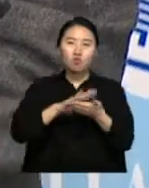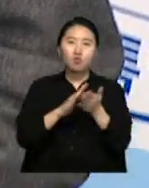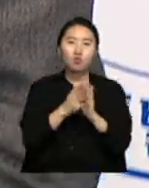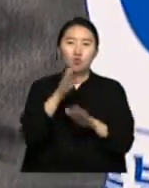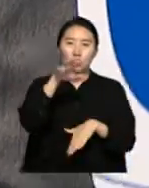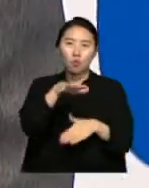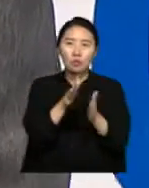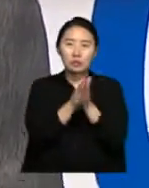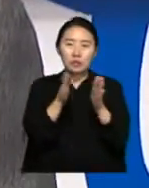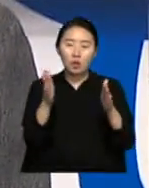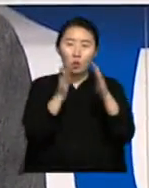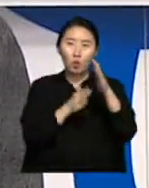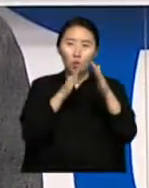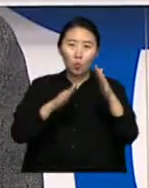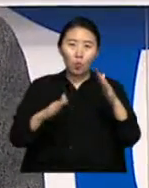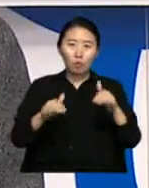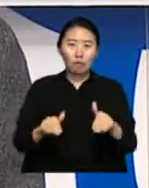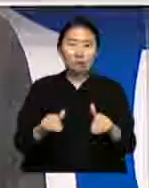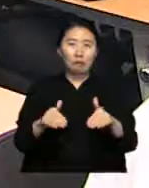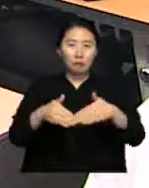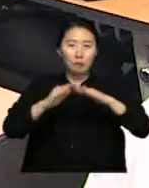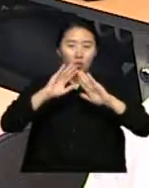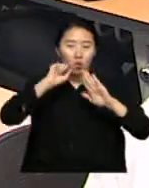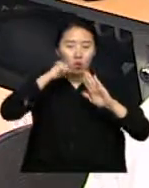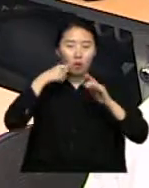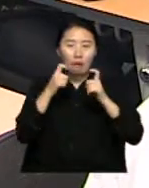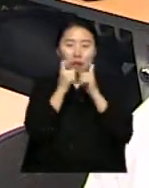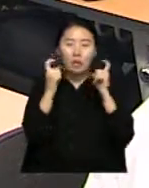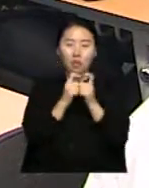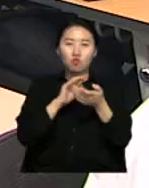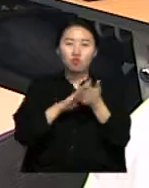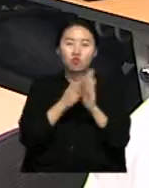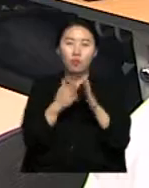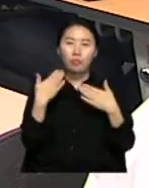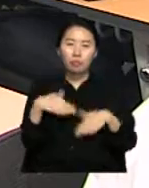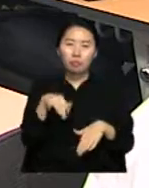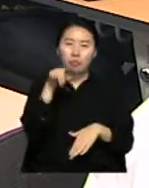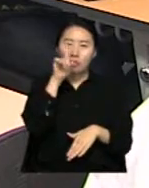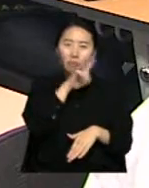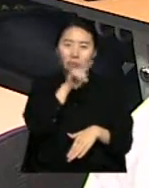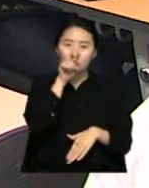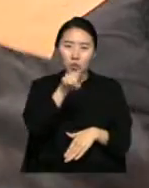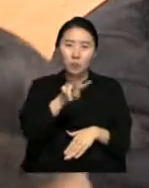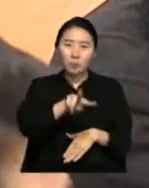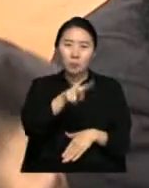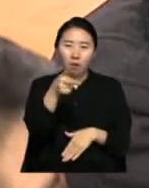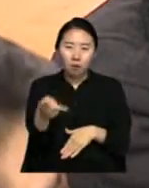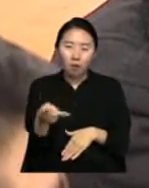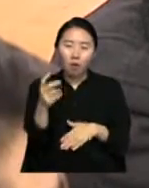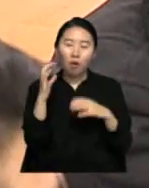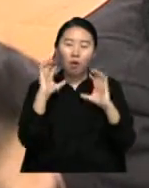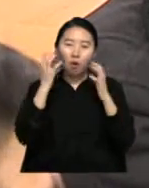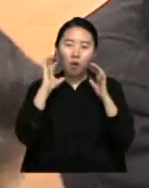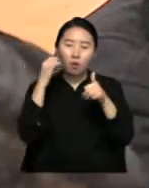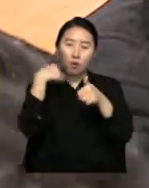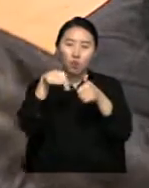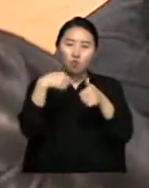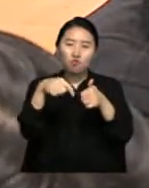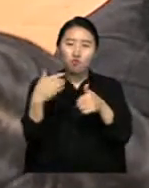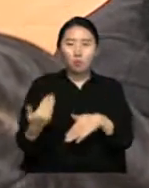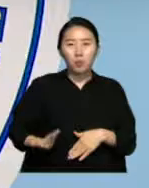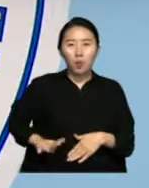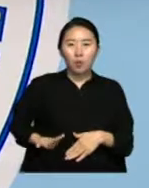대해 공립유치원 증설의 어려움과 사립유치원의 단점을 보완한 새로운 유아 교육 모델이라고 설명했습니다.